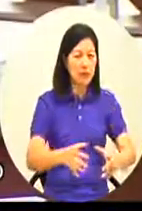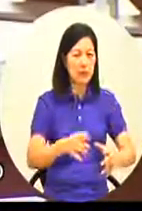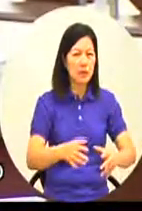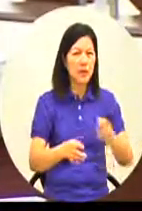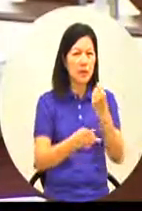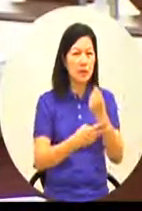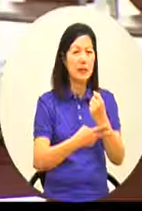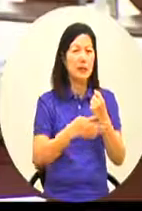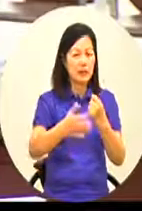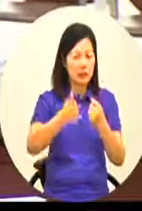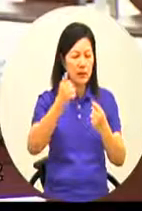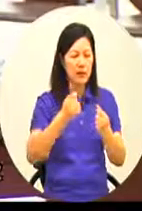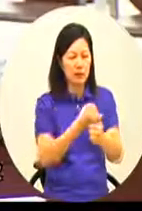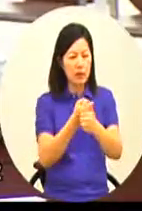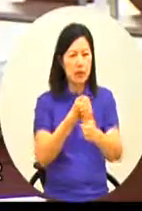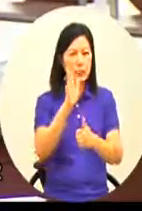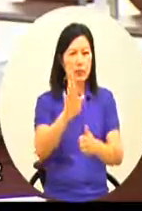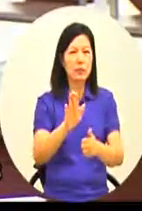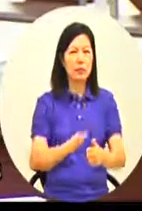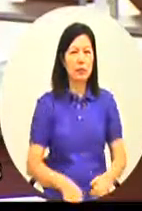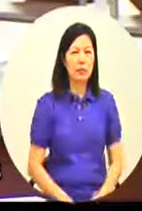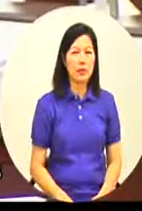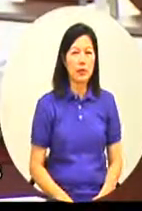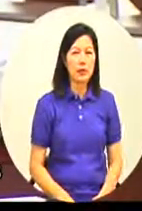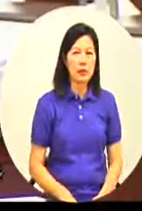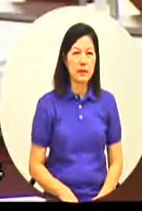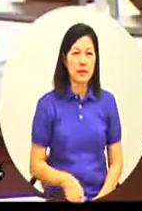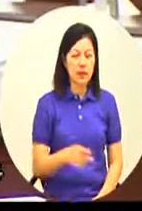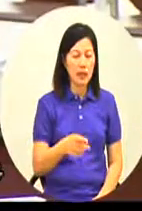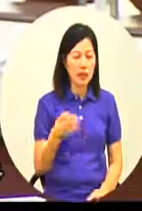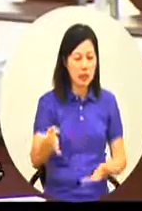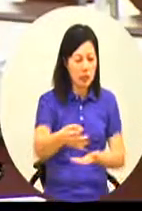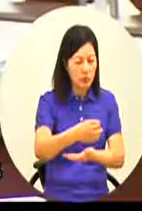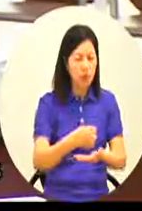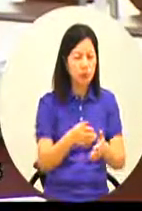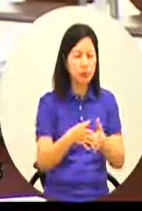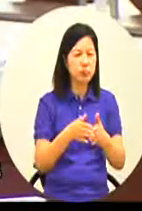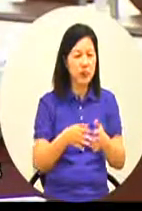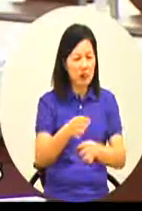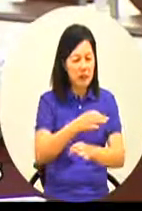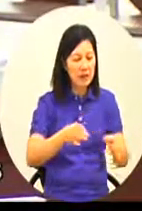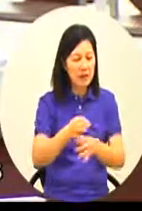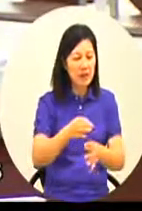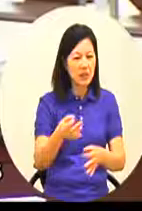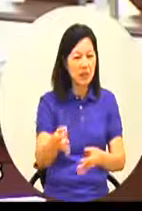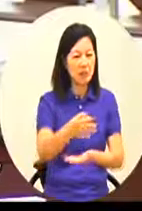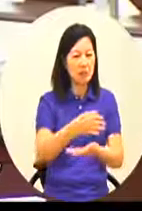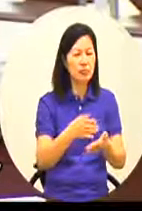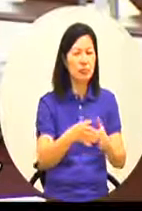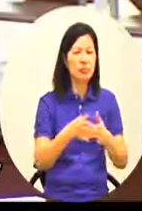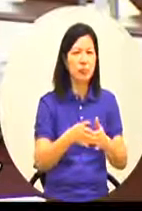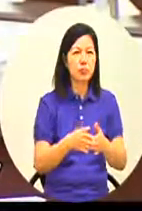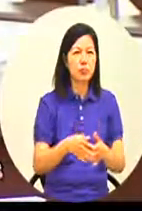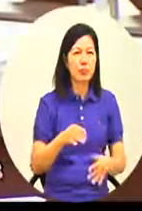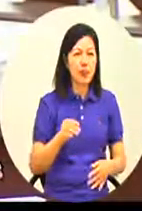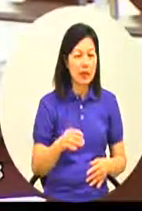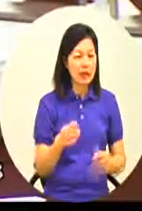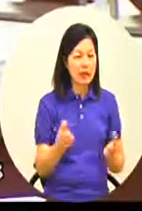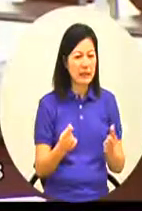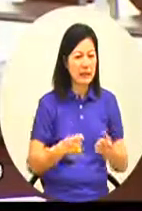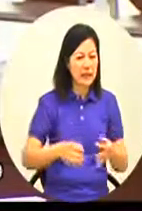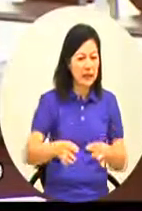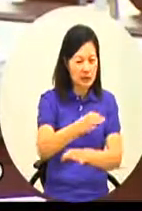制掉咧啦。讲遐边咧，因抢我嘛爱人收钱啊。对不对？你无遐消费，我讲，迄变作一个经营的，因的经营模式